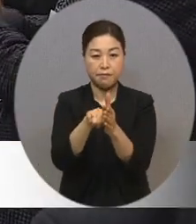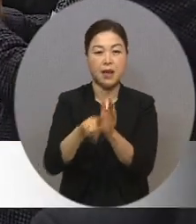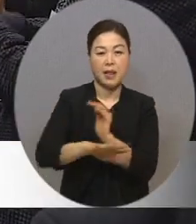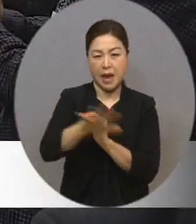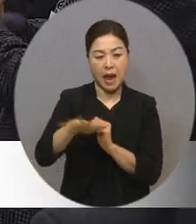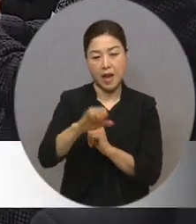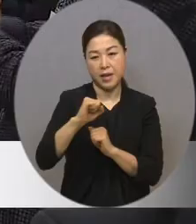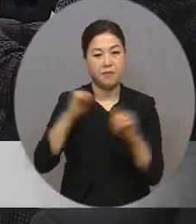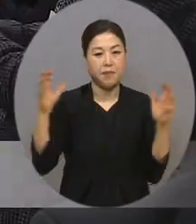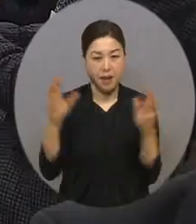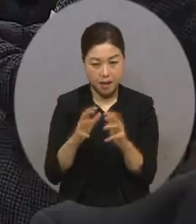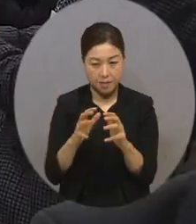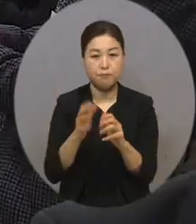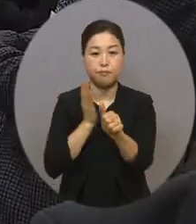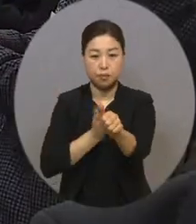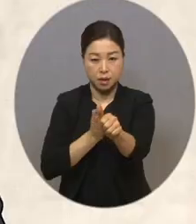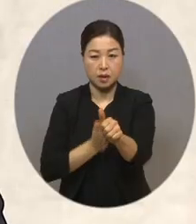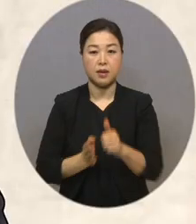것을 강조했습니다.